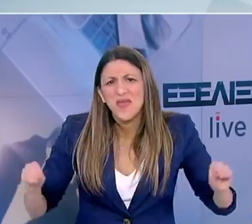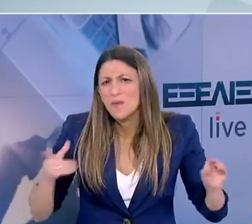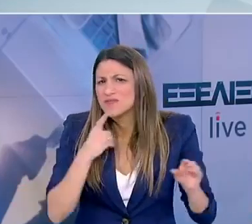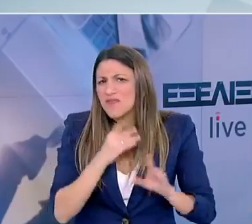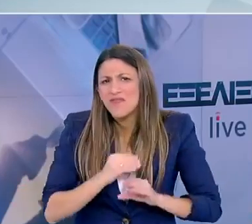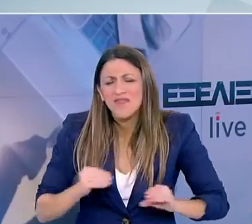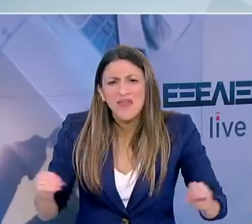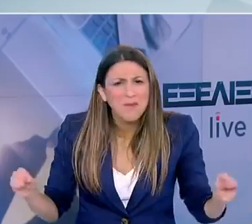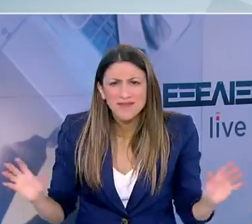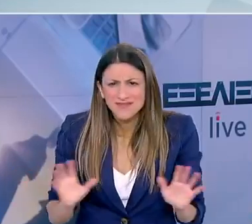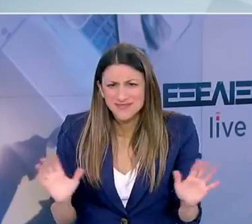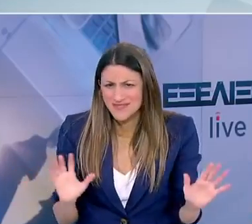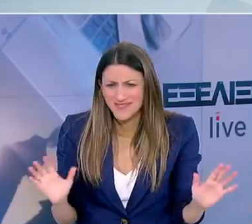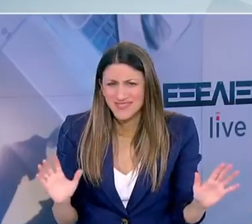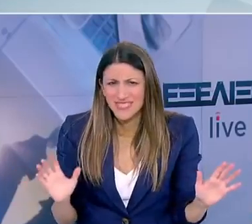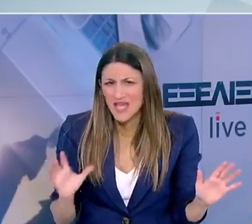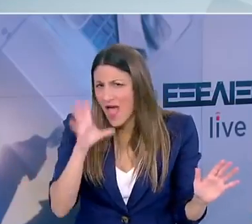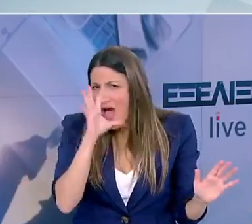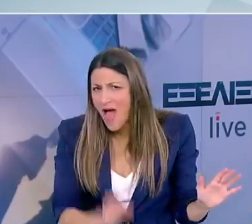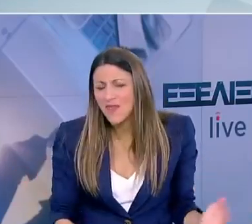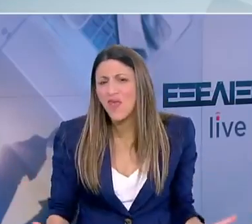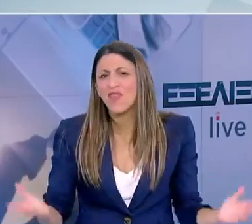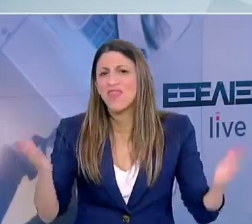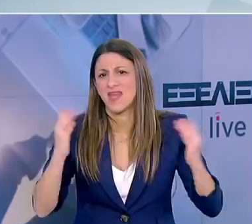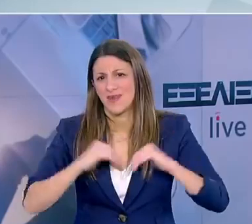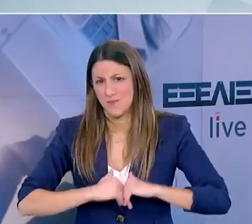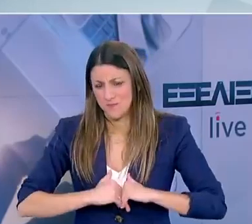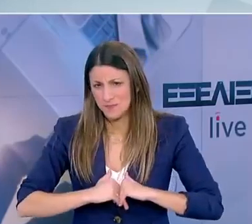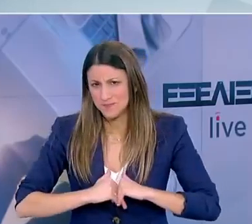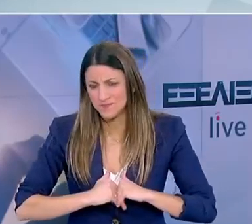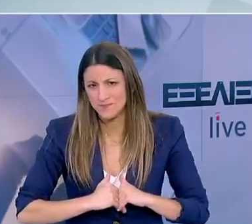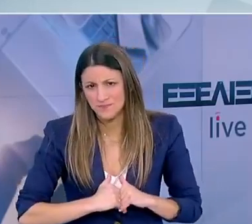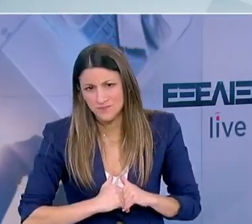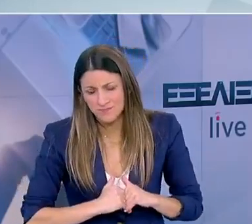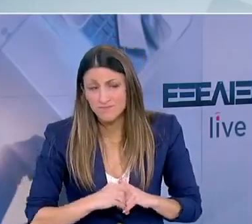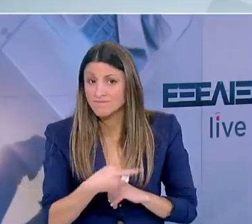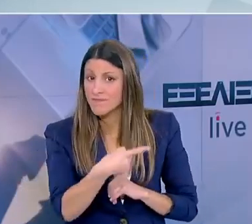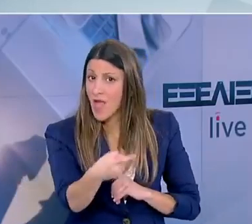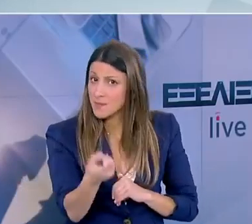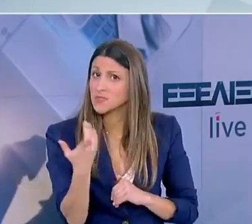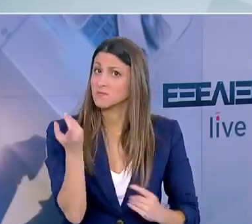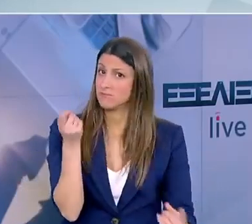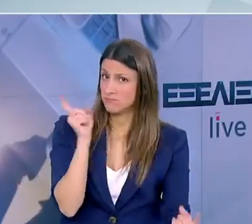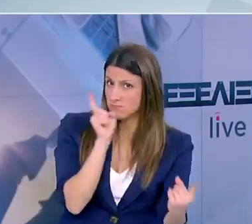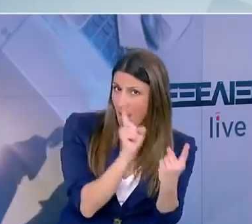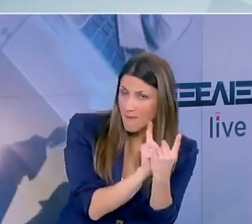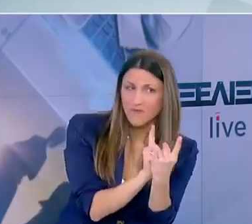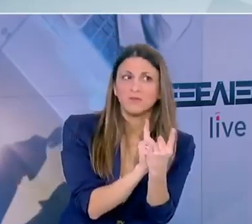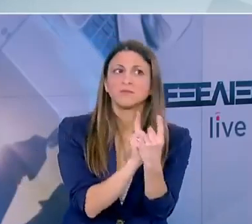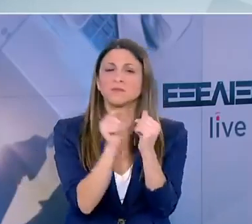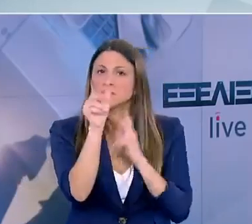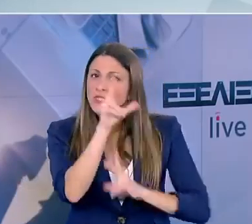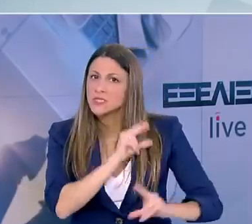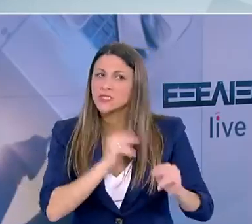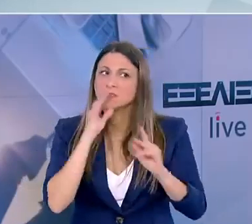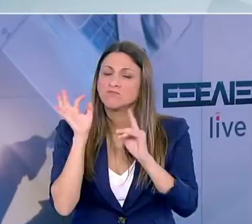δεν κρατούσαν τις αποστάσεις που προβλέπονται μεταξύ τους. Μας άκουσαν, τους εξηγήσαμε, μιλήσαμε